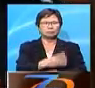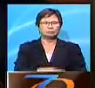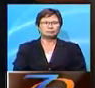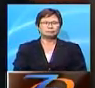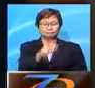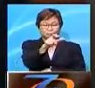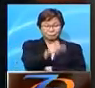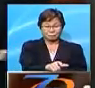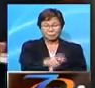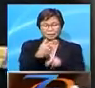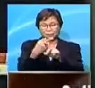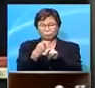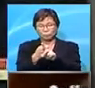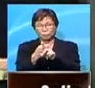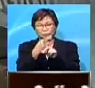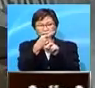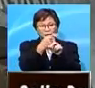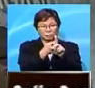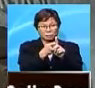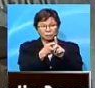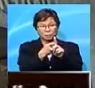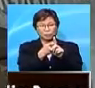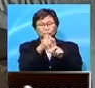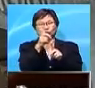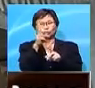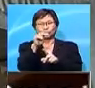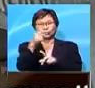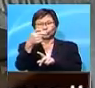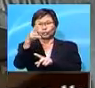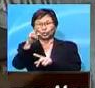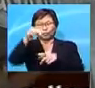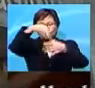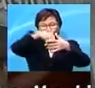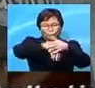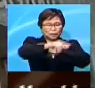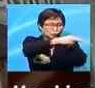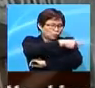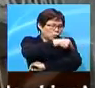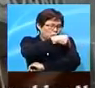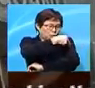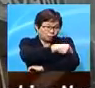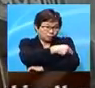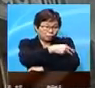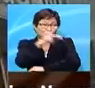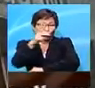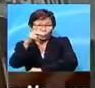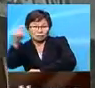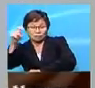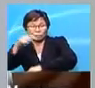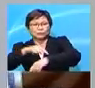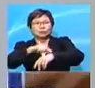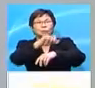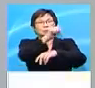sendiriang yang beras ke hospital sultanah nurzahirah Kuala Terengganu 1045 malam